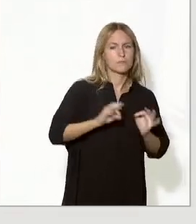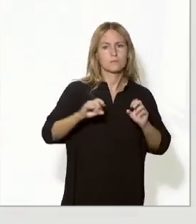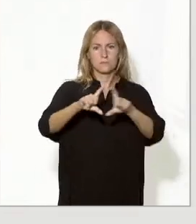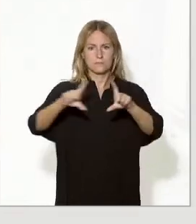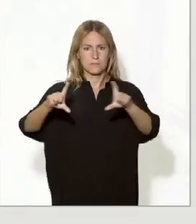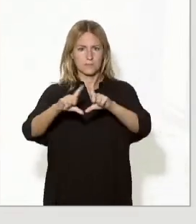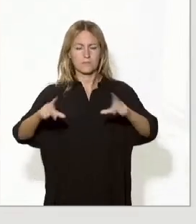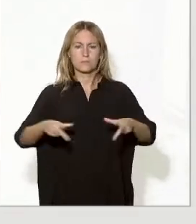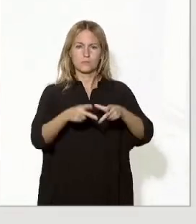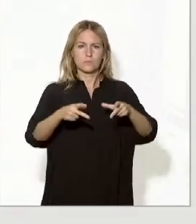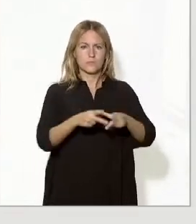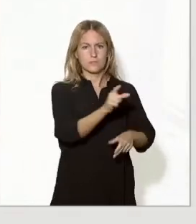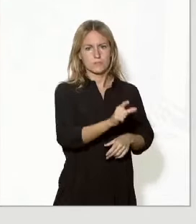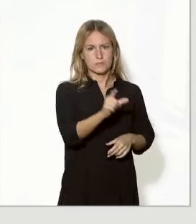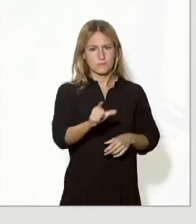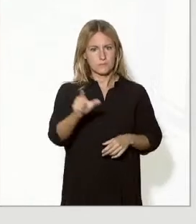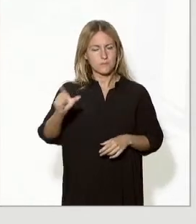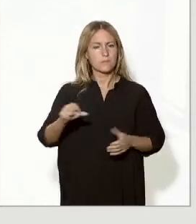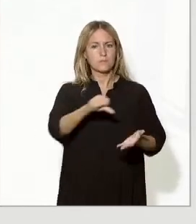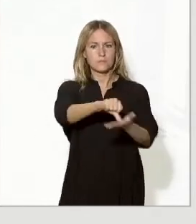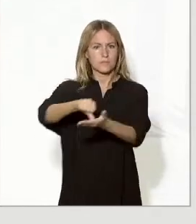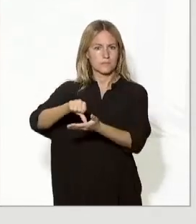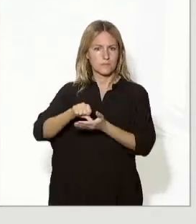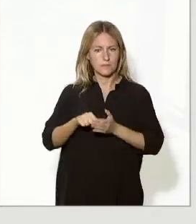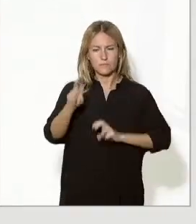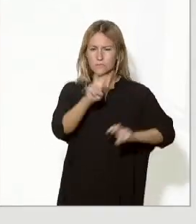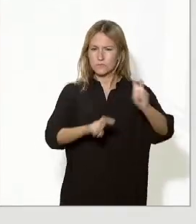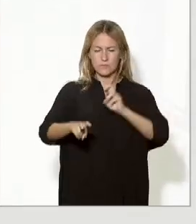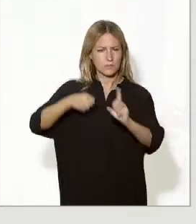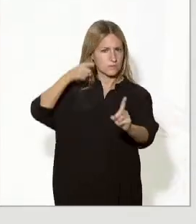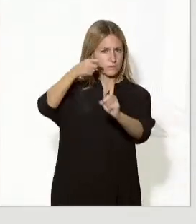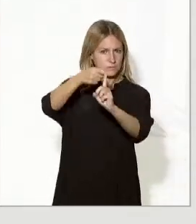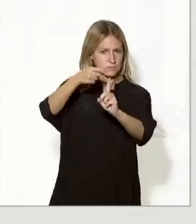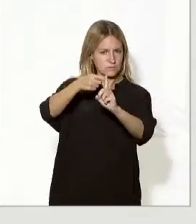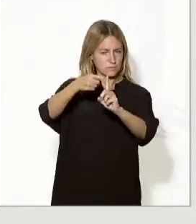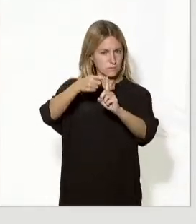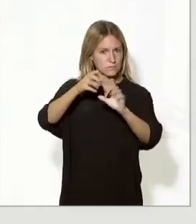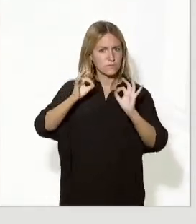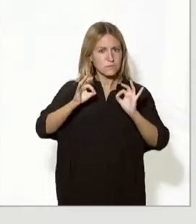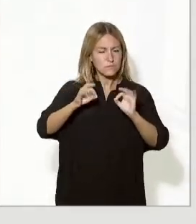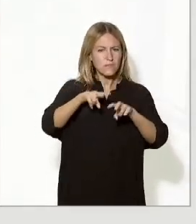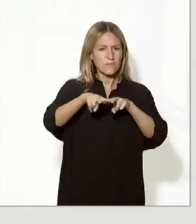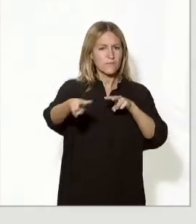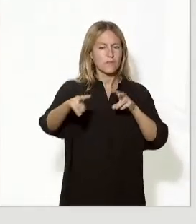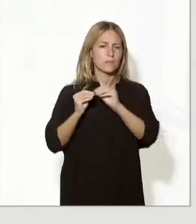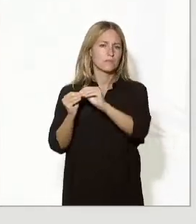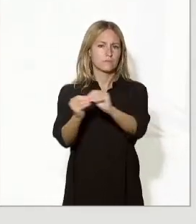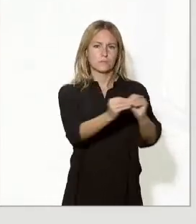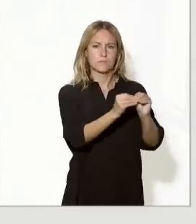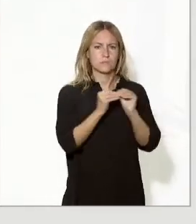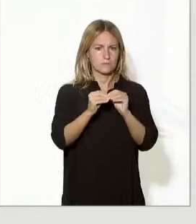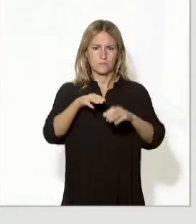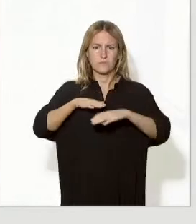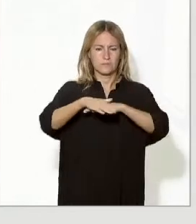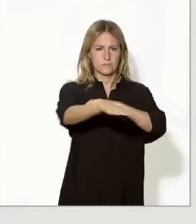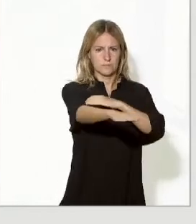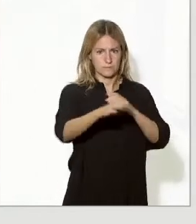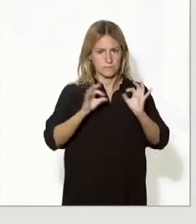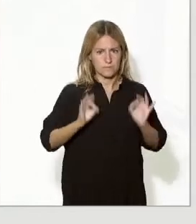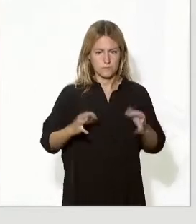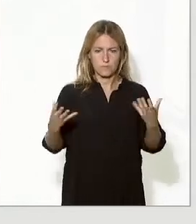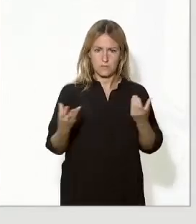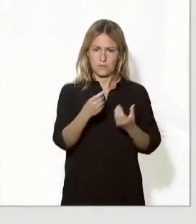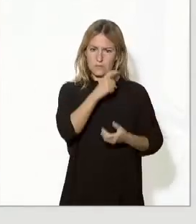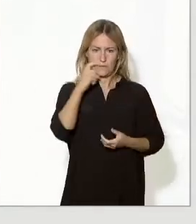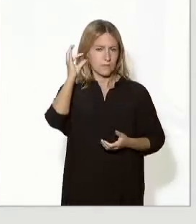societat civil, de la ciutadania, buscant sempre la via dels grans consensos on tots i totes ens